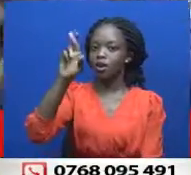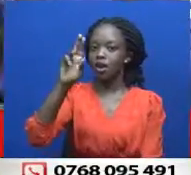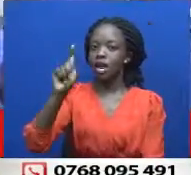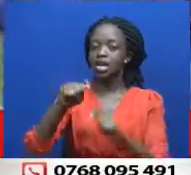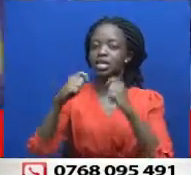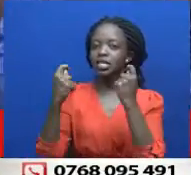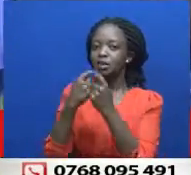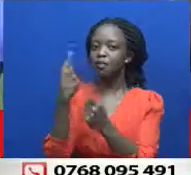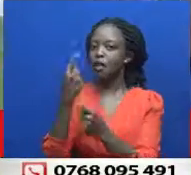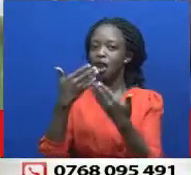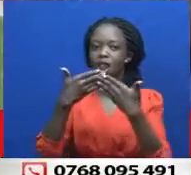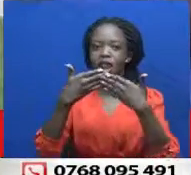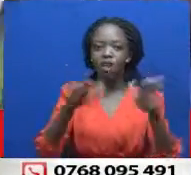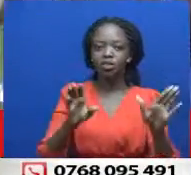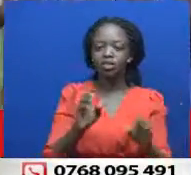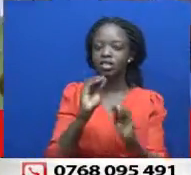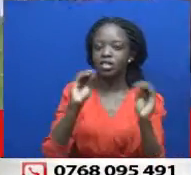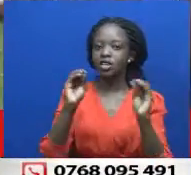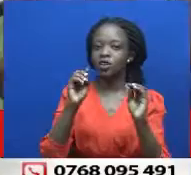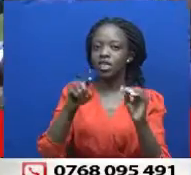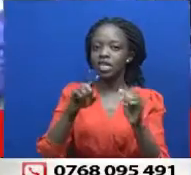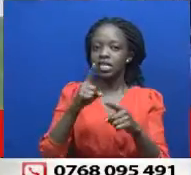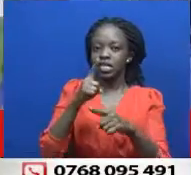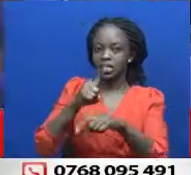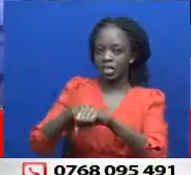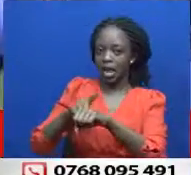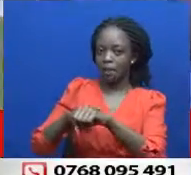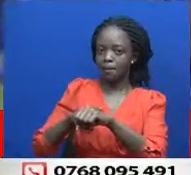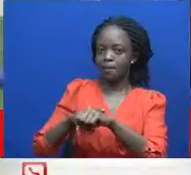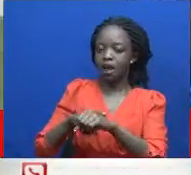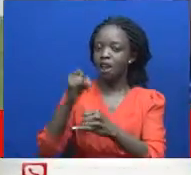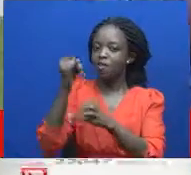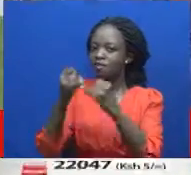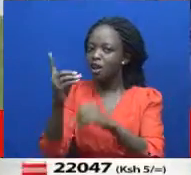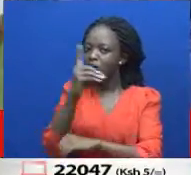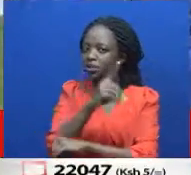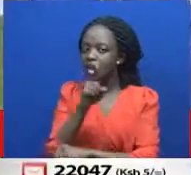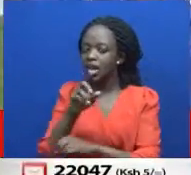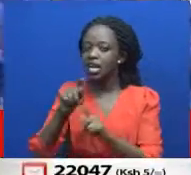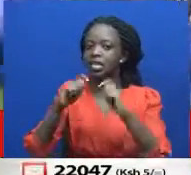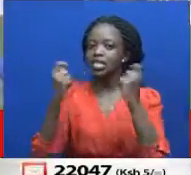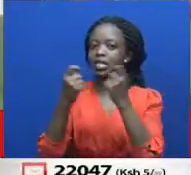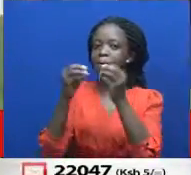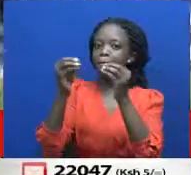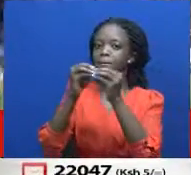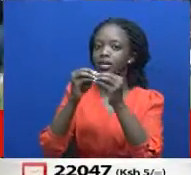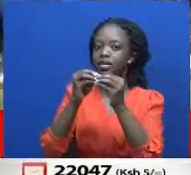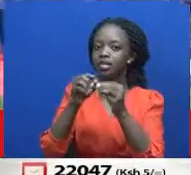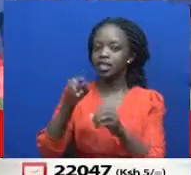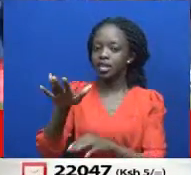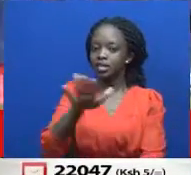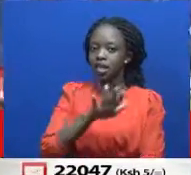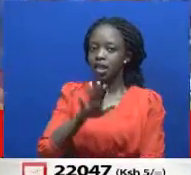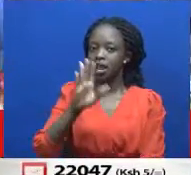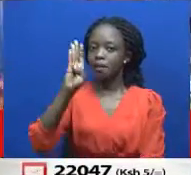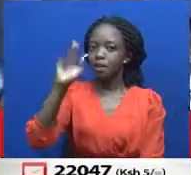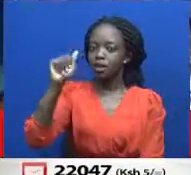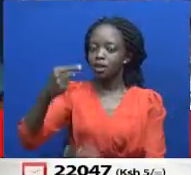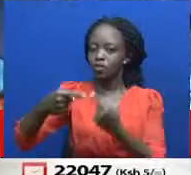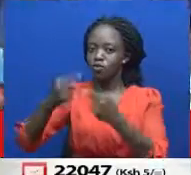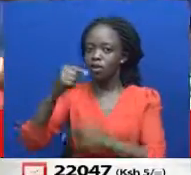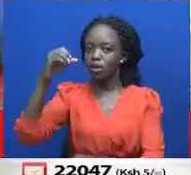ambazo hazijapoteza mechi yote ligi kuu nchini msimu huu, na mara ya mwisho timu hizi mbili zilipokutana kwenye uga huu, Bandari waliwashinda Western